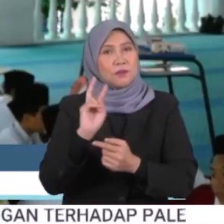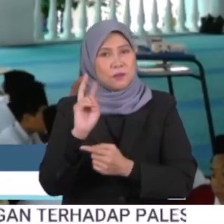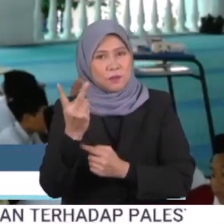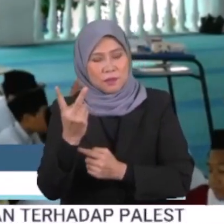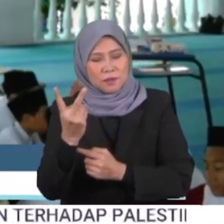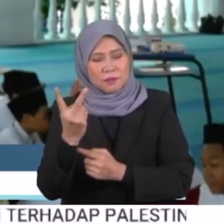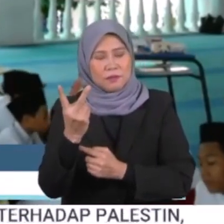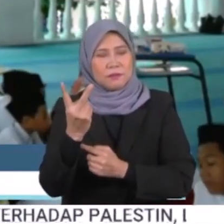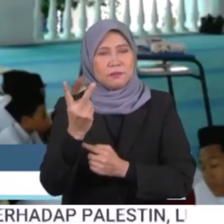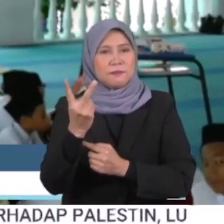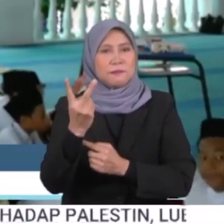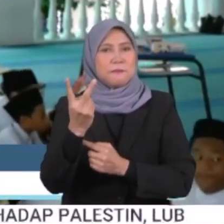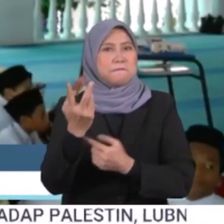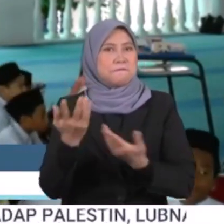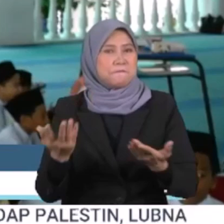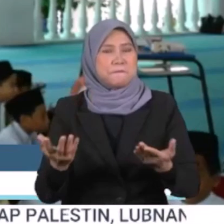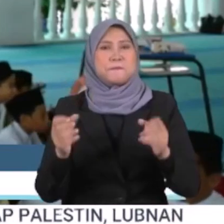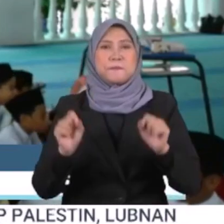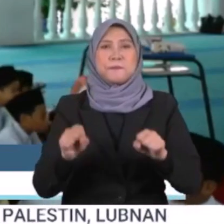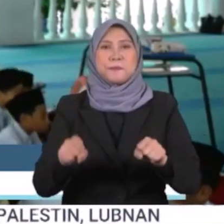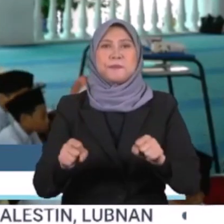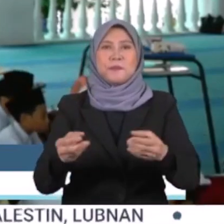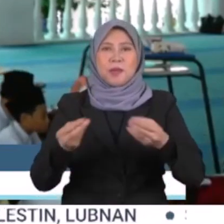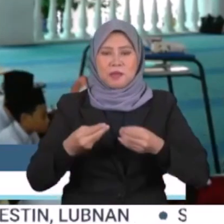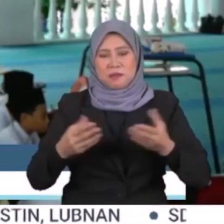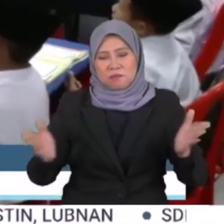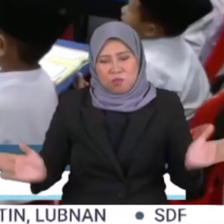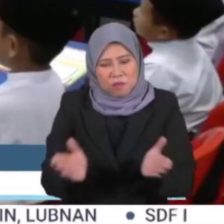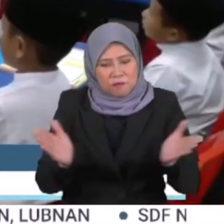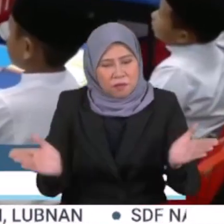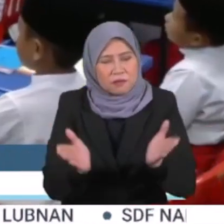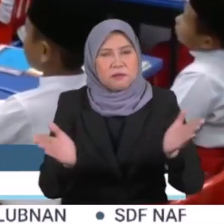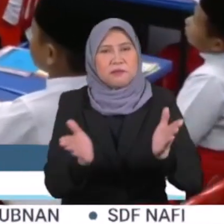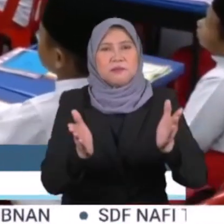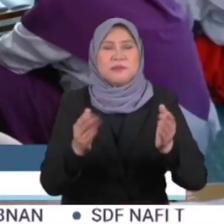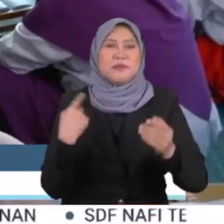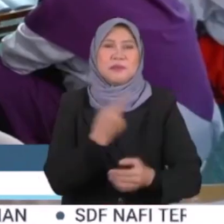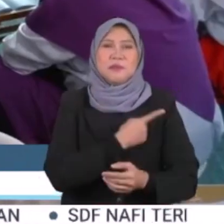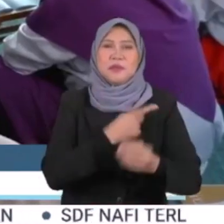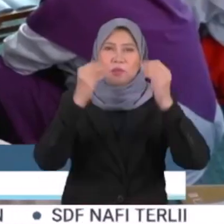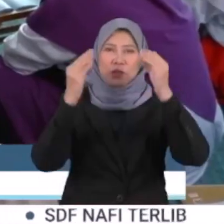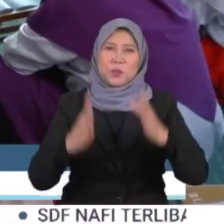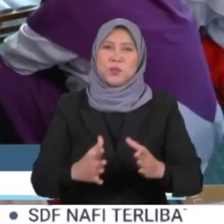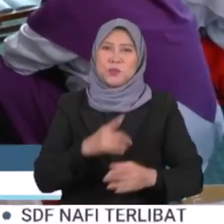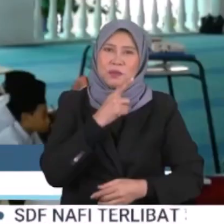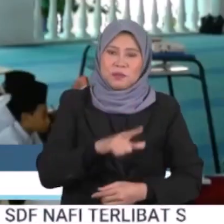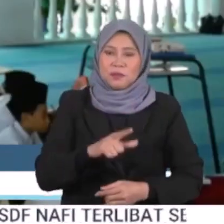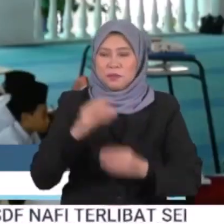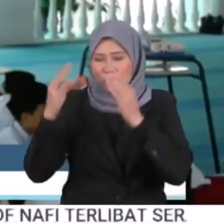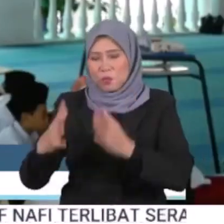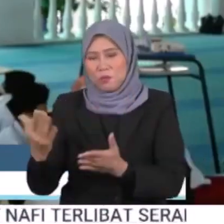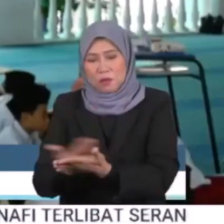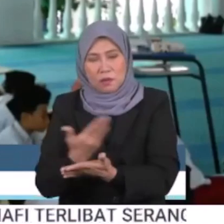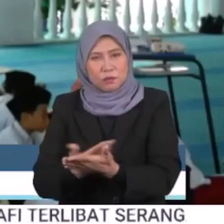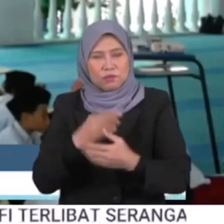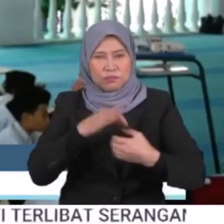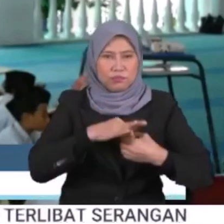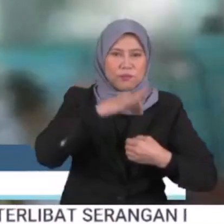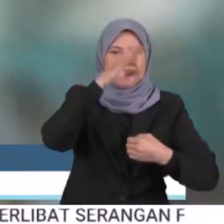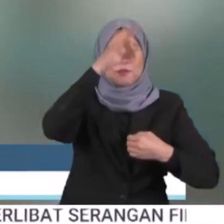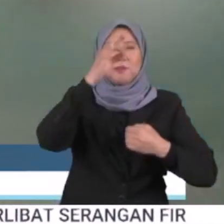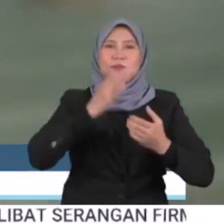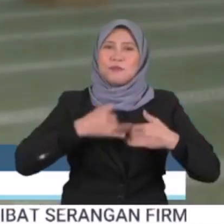selain memberi first impression, ia juga dapat memberi motivasi lah kepada kami guru-guru lama maupun guru-guru baru untuk